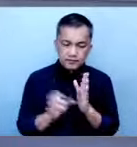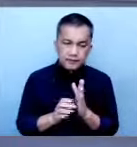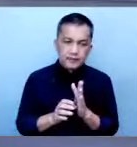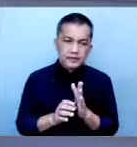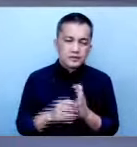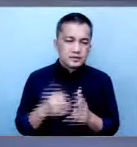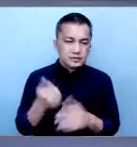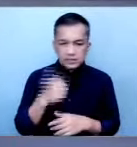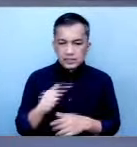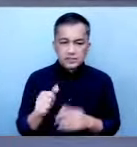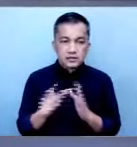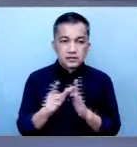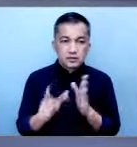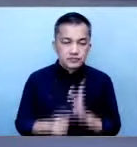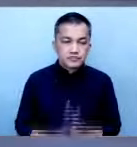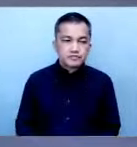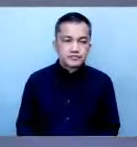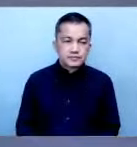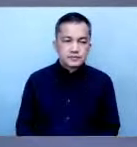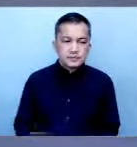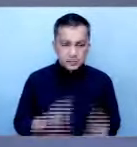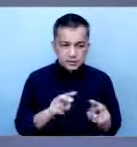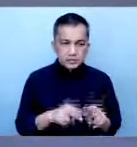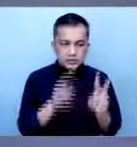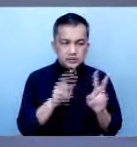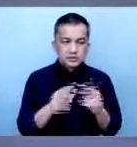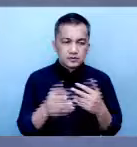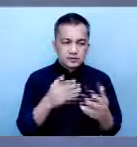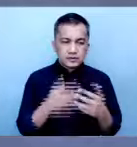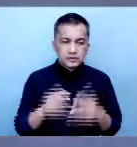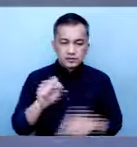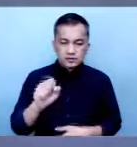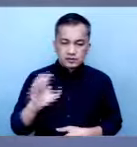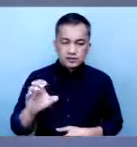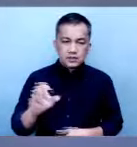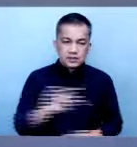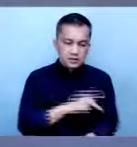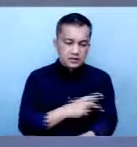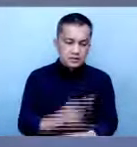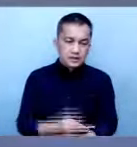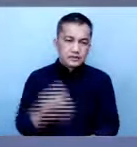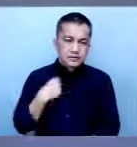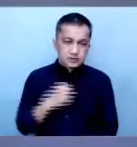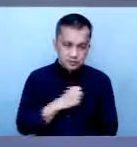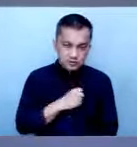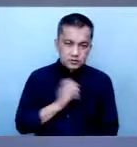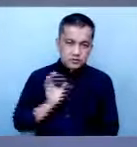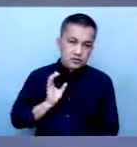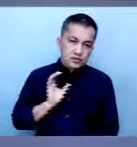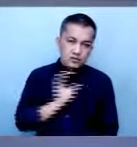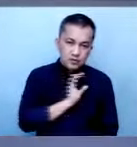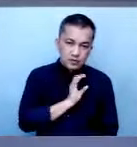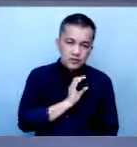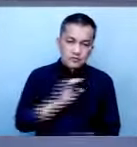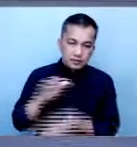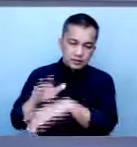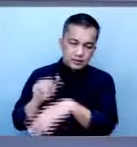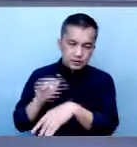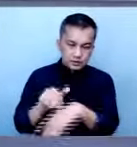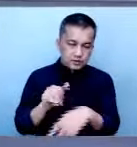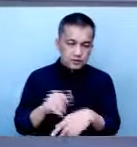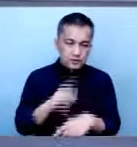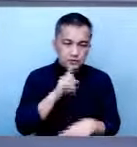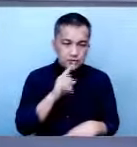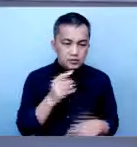sa anumang batas, kinikilala kahit ng Korte Suprema ang kapangyarihan ng Senado at ng Kongreso na magpatawag ng mga